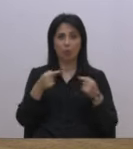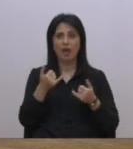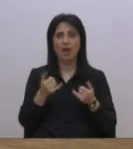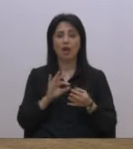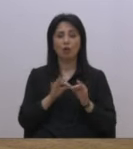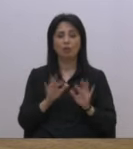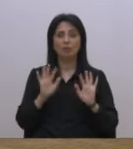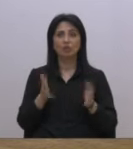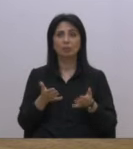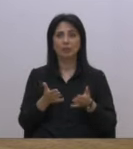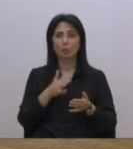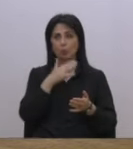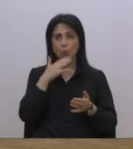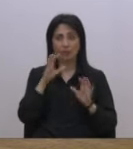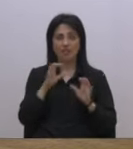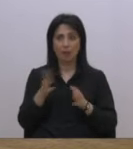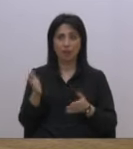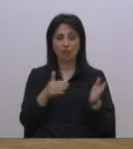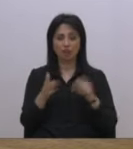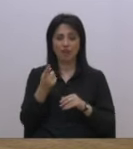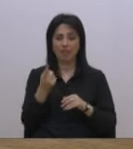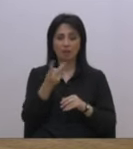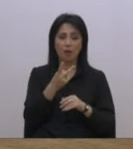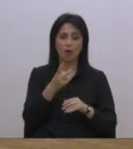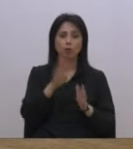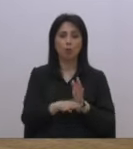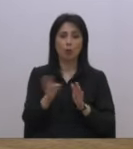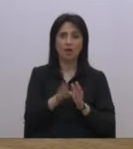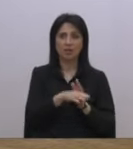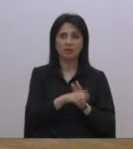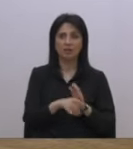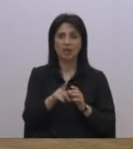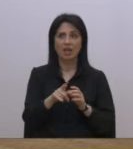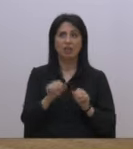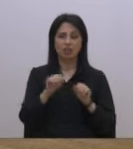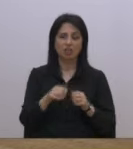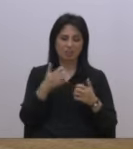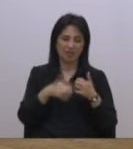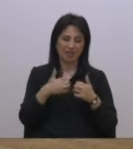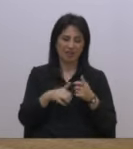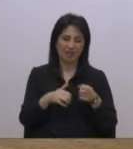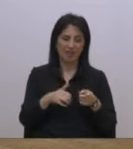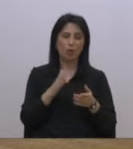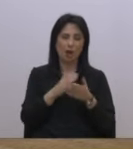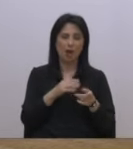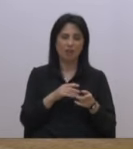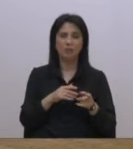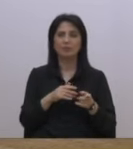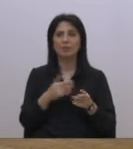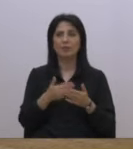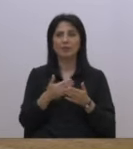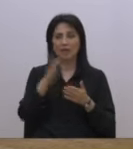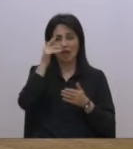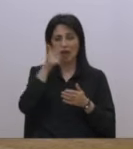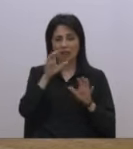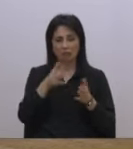ამ შემთხვევაში უამრავი კანონი შემოდის, რომელიც ერთი მეორეზე უარესია. ნუ შეიძლება რაღაც ნეიტრალური იყოს, მაგრამ ერთად თავრობებს შორის შეთანხმებები, მაგრამ მაგალითად აი